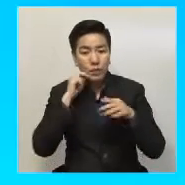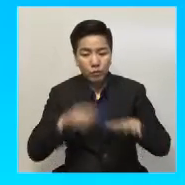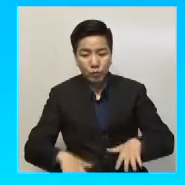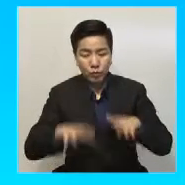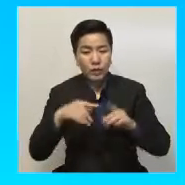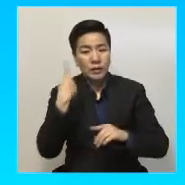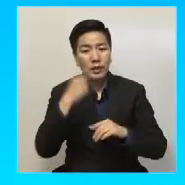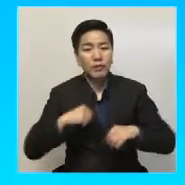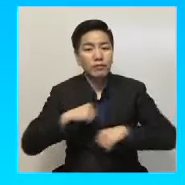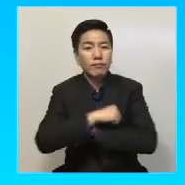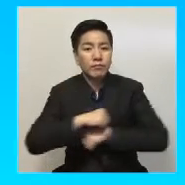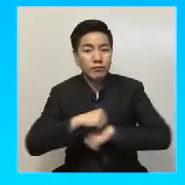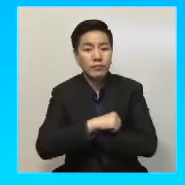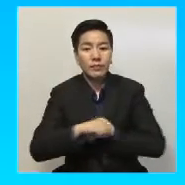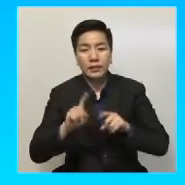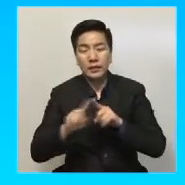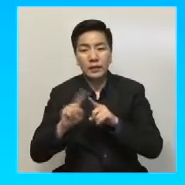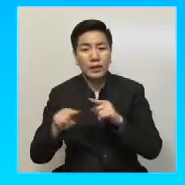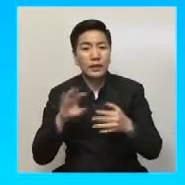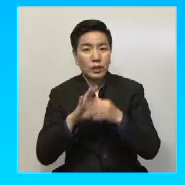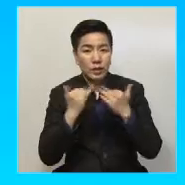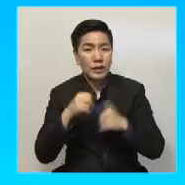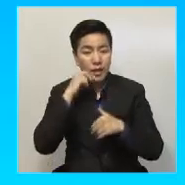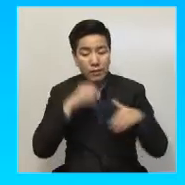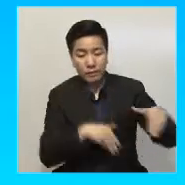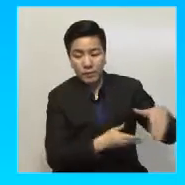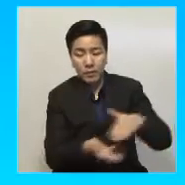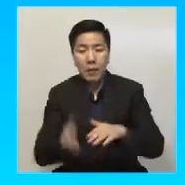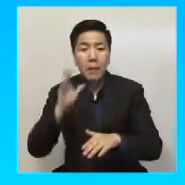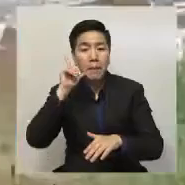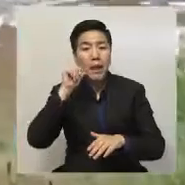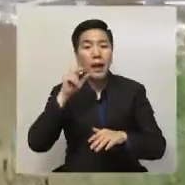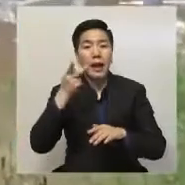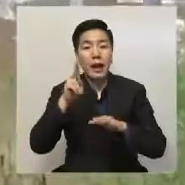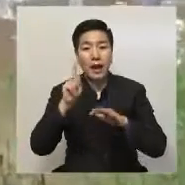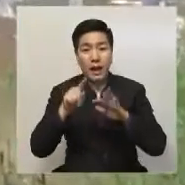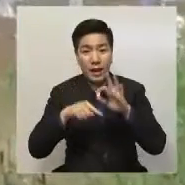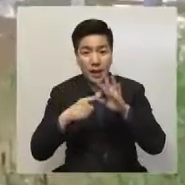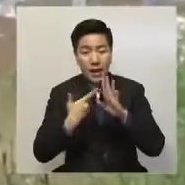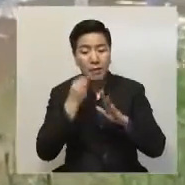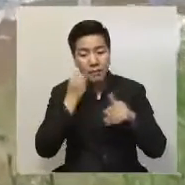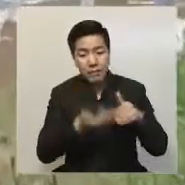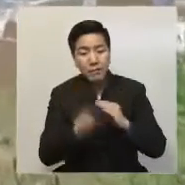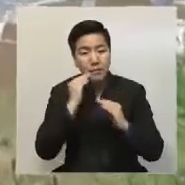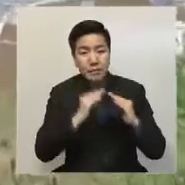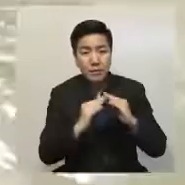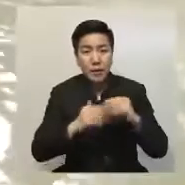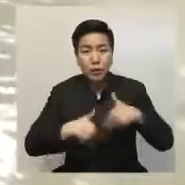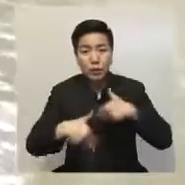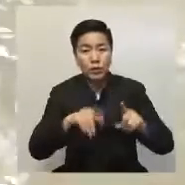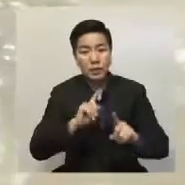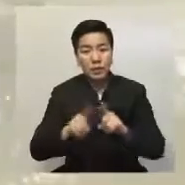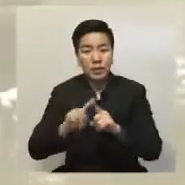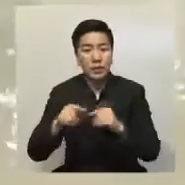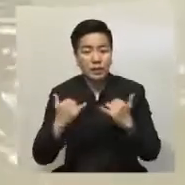ให้น้ำท่วมสถานที่ออกกำลังกายขณะเดียวกันค่ะต้นน้ำคลองแม่ข่าที่ไหลผ่านหลังหมู่บ้านร่มเย็นและชุมชน